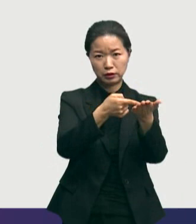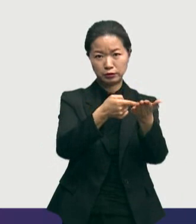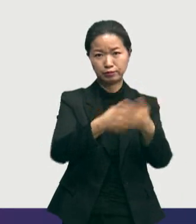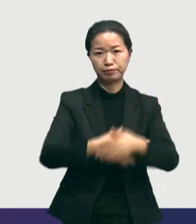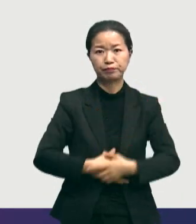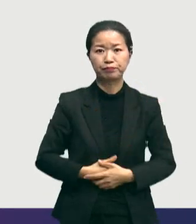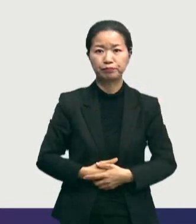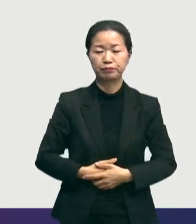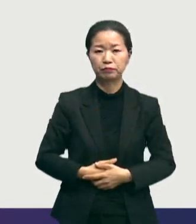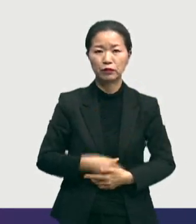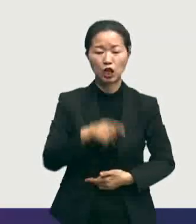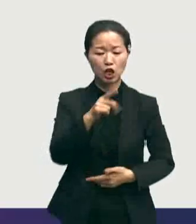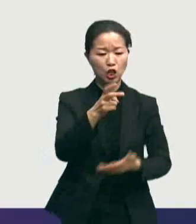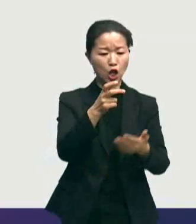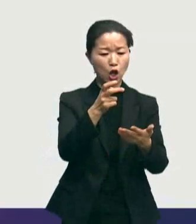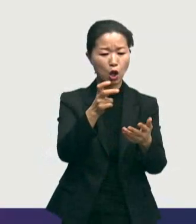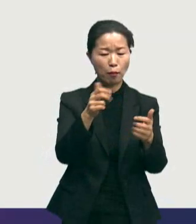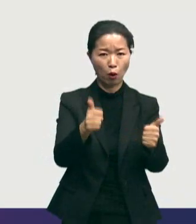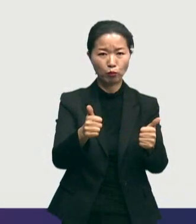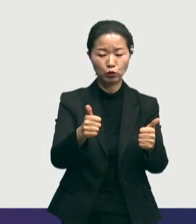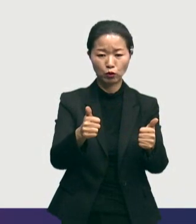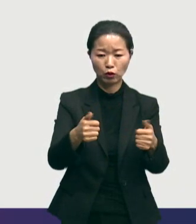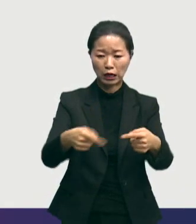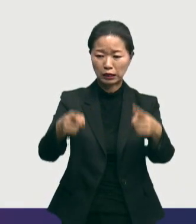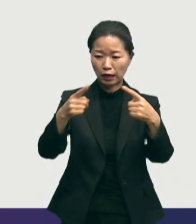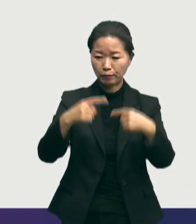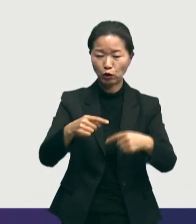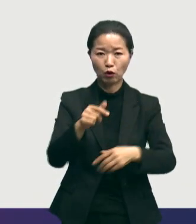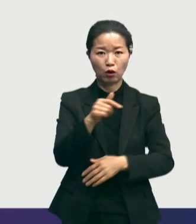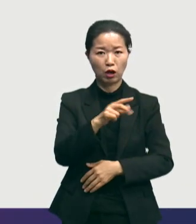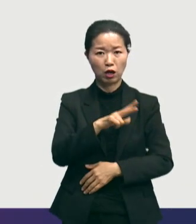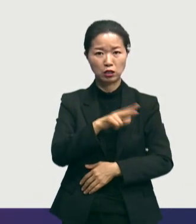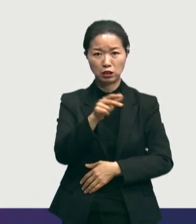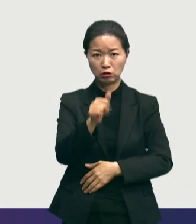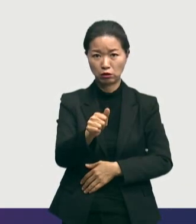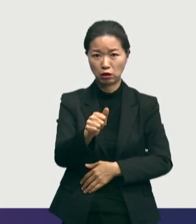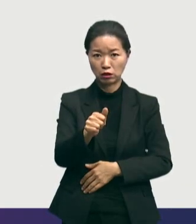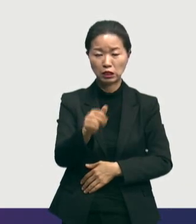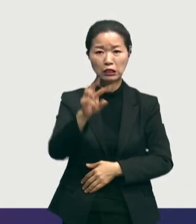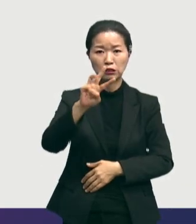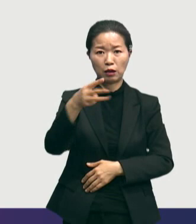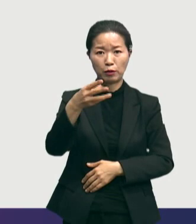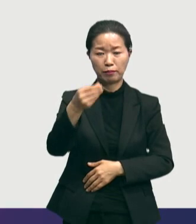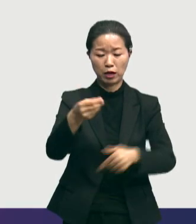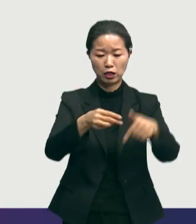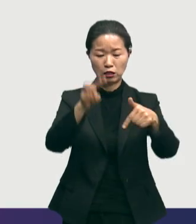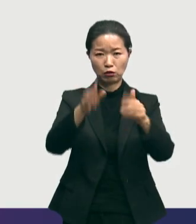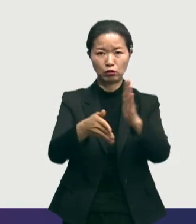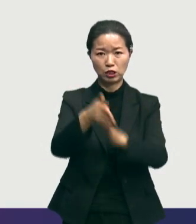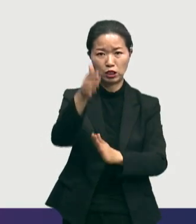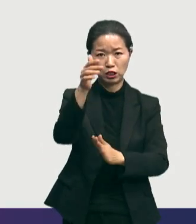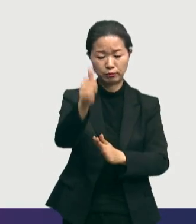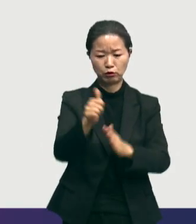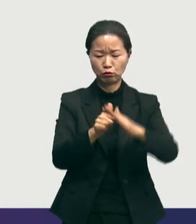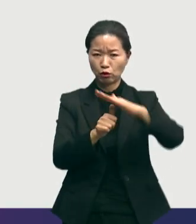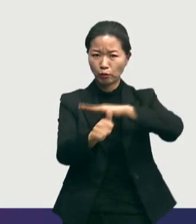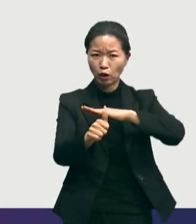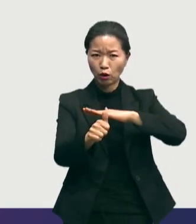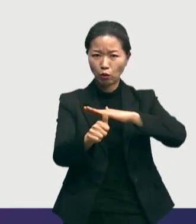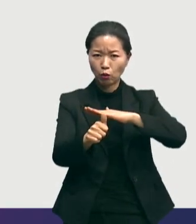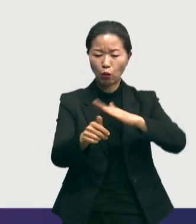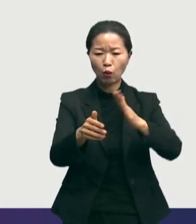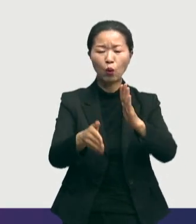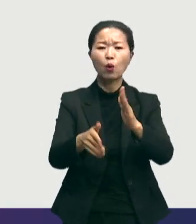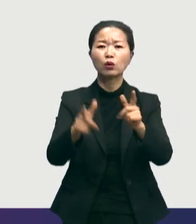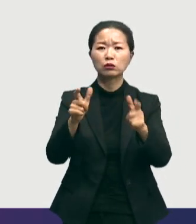보도했습니다. 이날 법정에 출석해 변론 기회를 얻은 허 의원은 300만 인천시민을 대표하고 시민에게